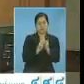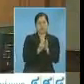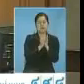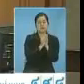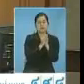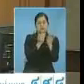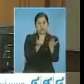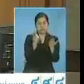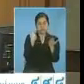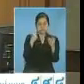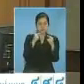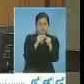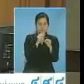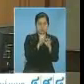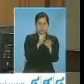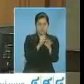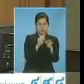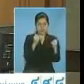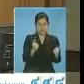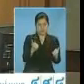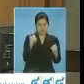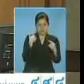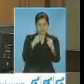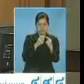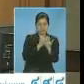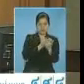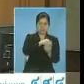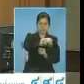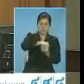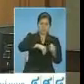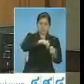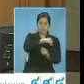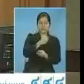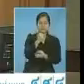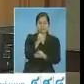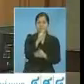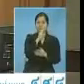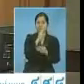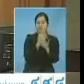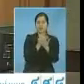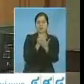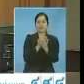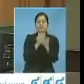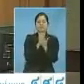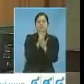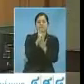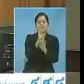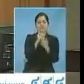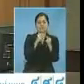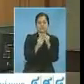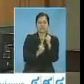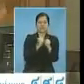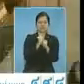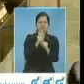ก็มีสภาพคล่องที่สูงมากดังนั้นการกู้เงินของรัฐบาลที่จะทยอยกู้เงินใน7ปีข้างหน้าก็จะ